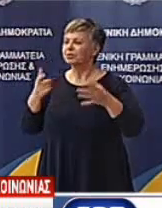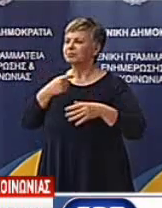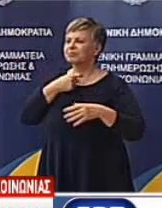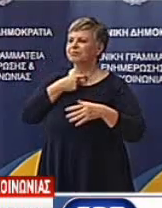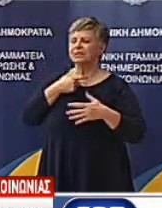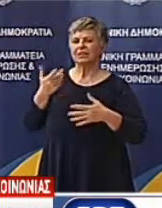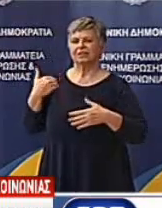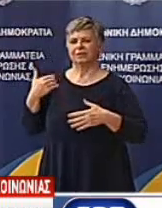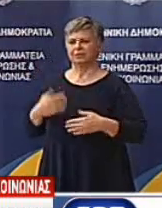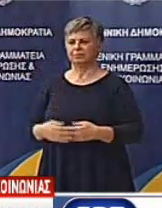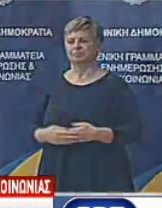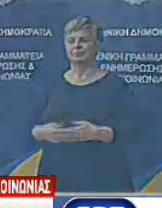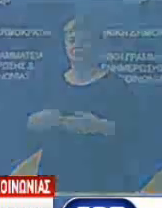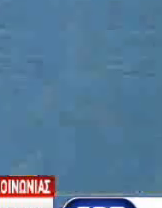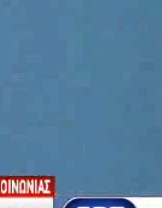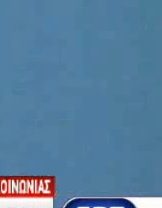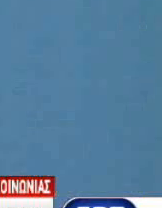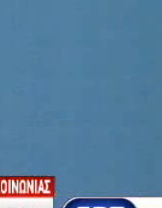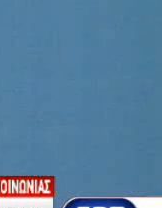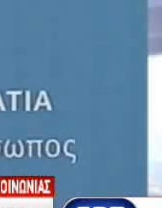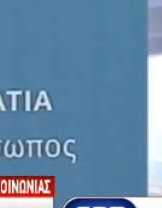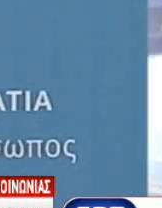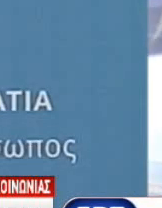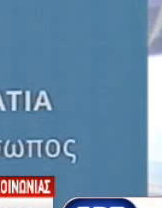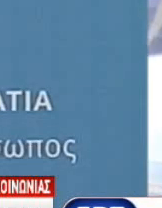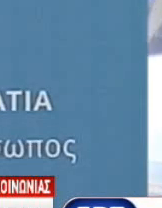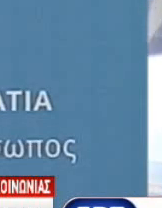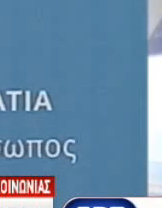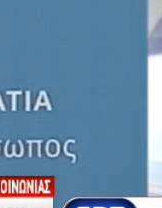Καλή υπόλοιπη μέρα. Παρακολουθήσαμε την ενημερωτική.